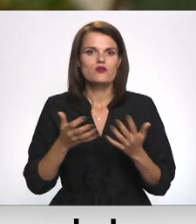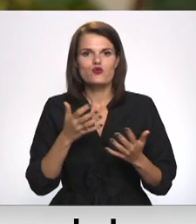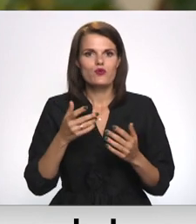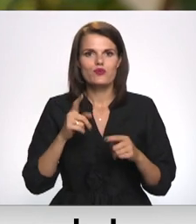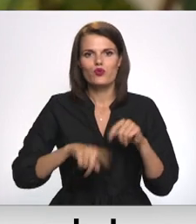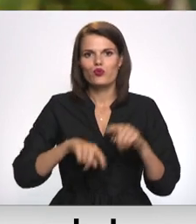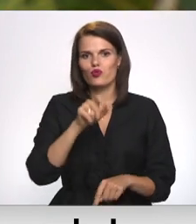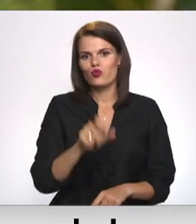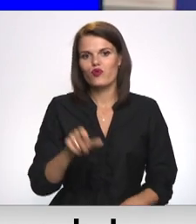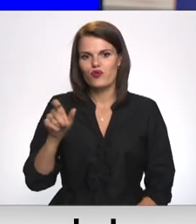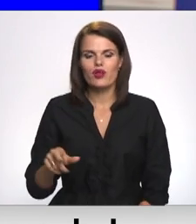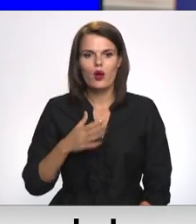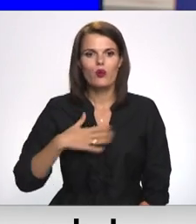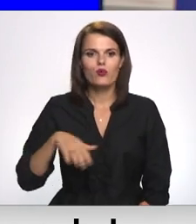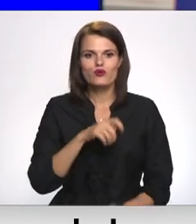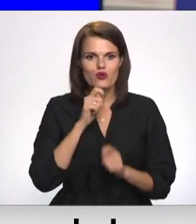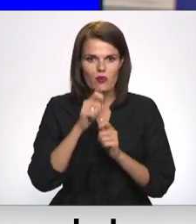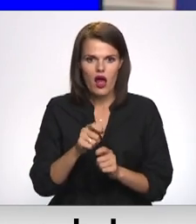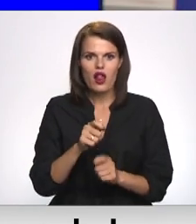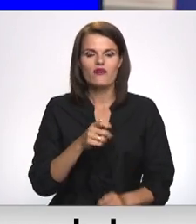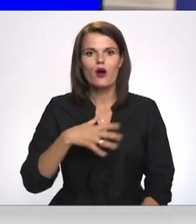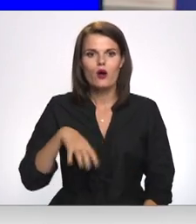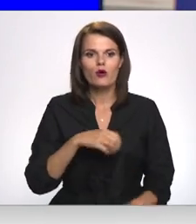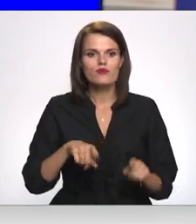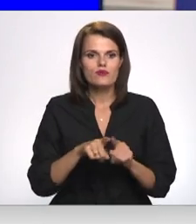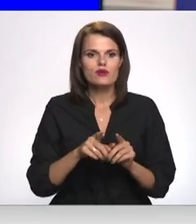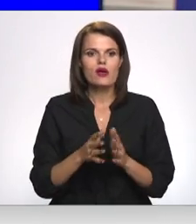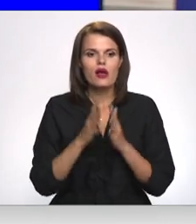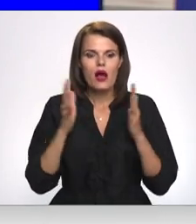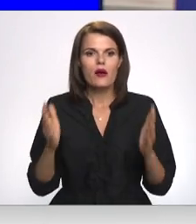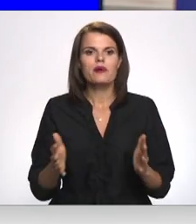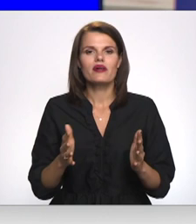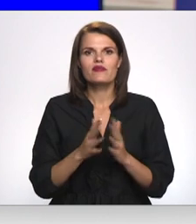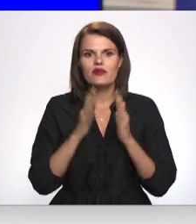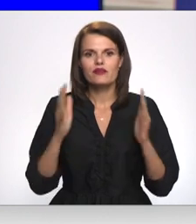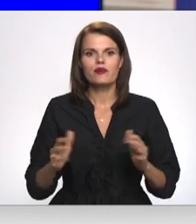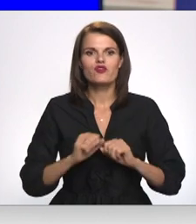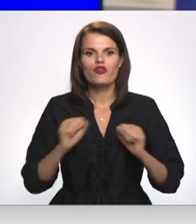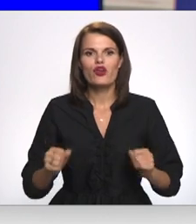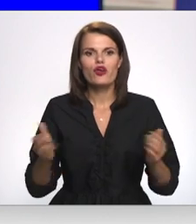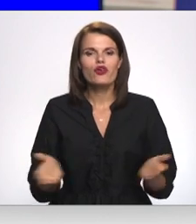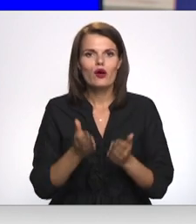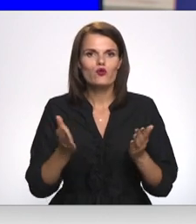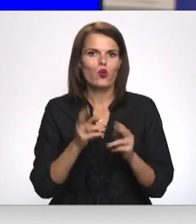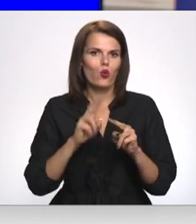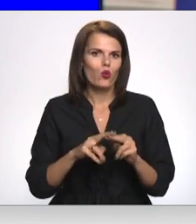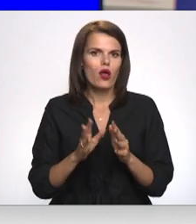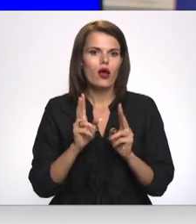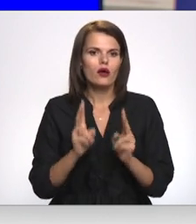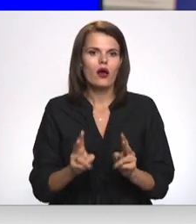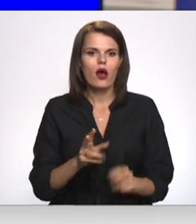tuviniekiem. Mūsu balva mums ir kā milzīgs iedrošinājums un kā